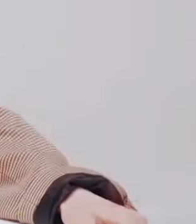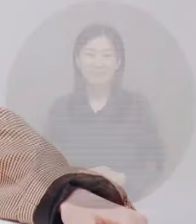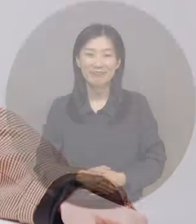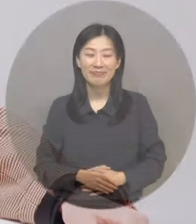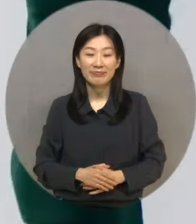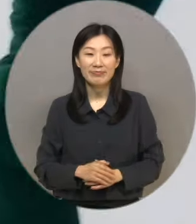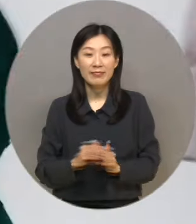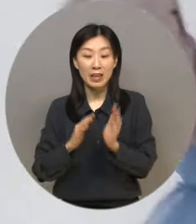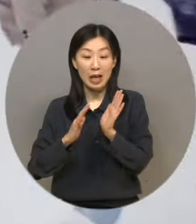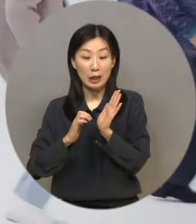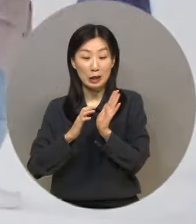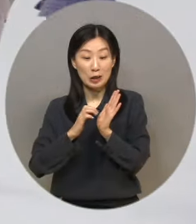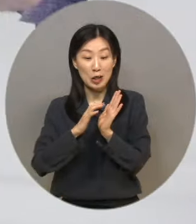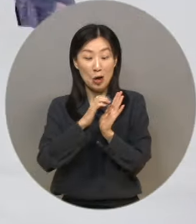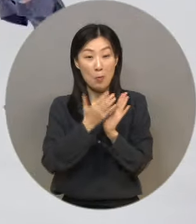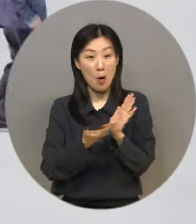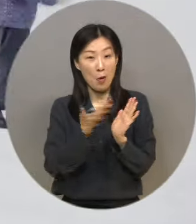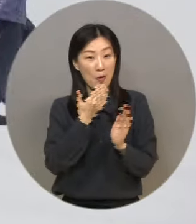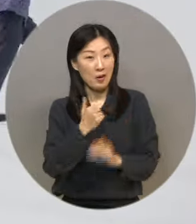전복 먹으러 갈래